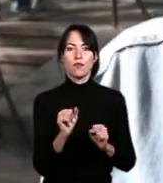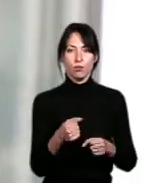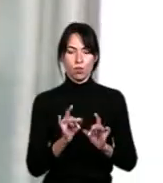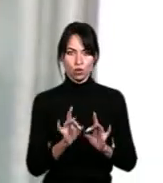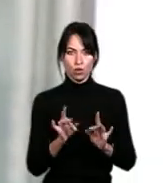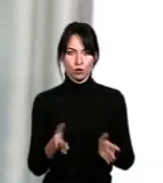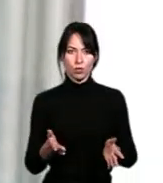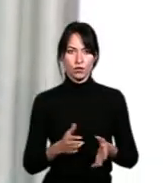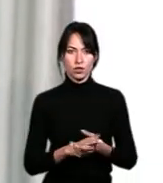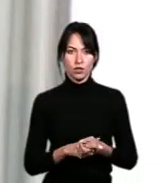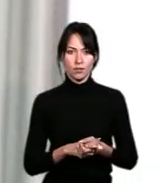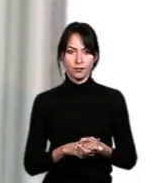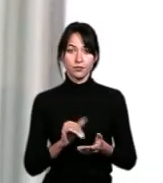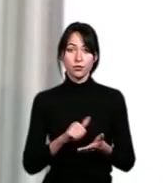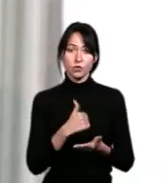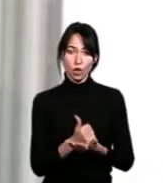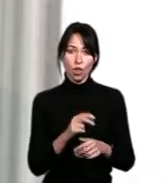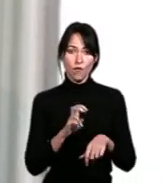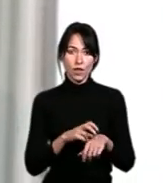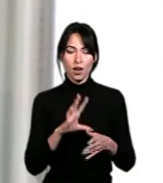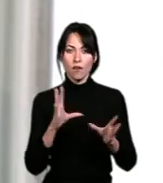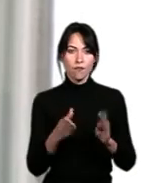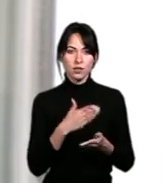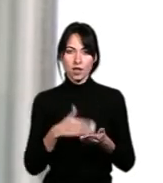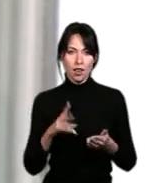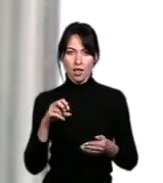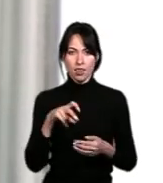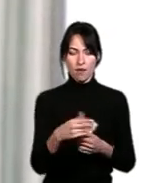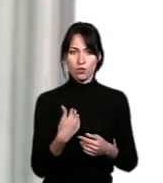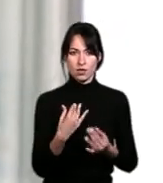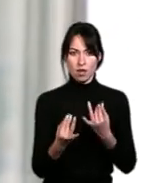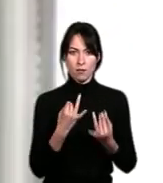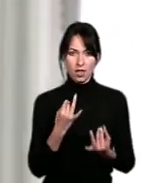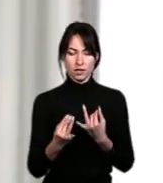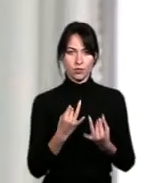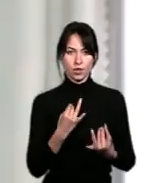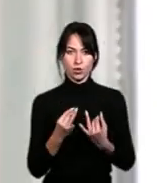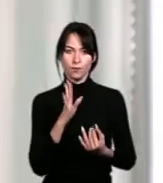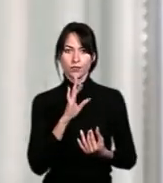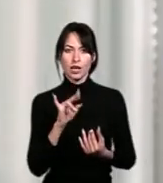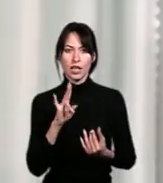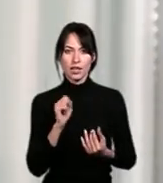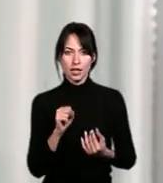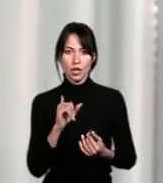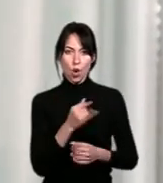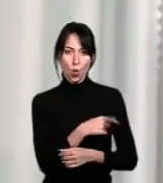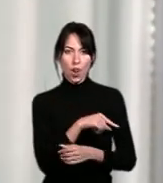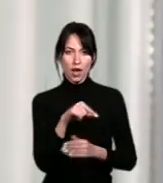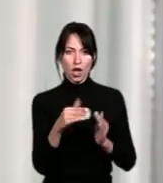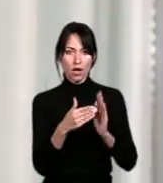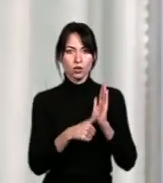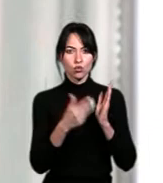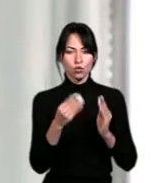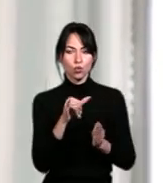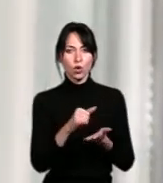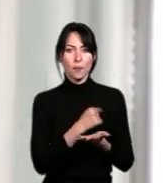розповісти? Головний лікар взагалі не виходить із нами на зв'язок. Ніна Лиховид у лікарні шостий день. У неї